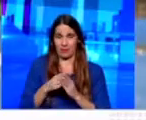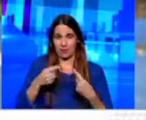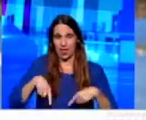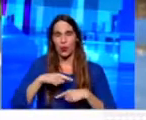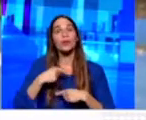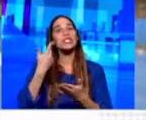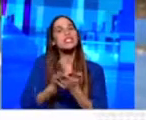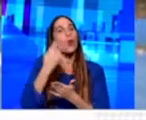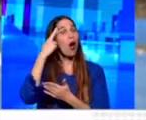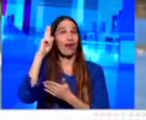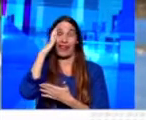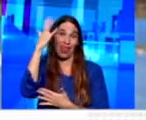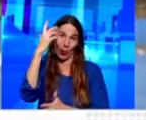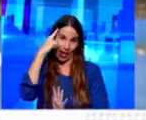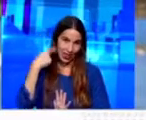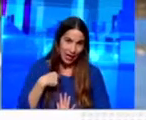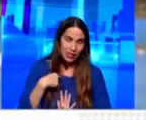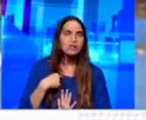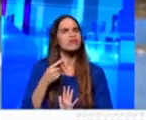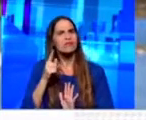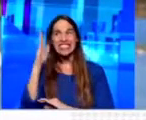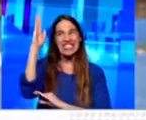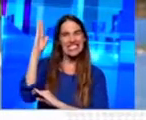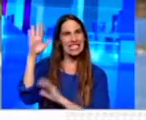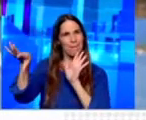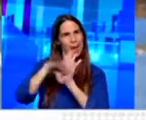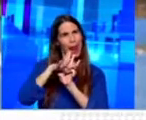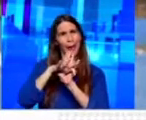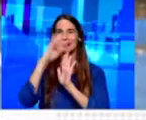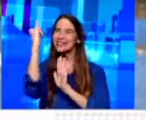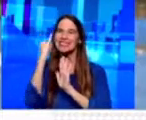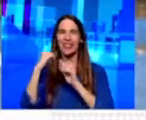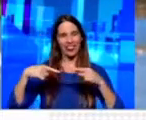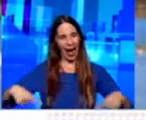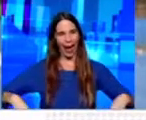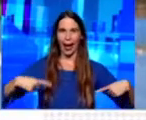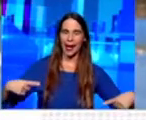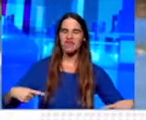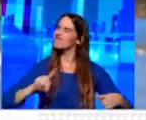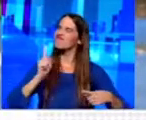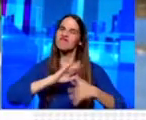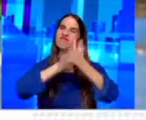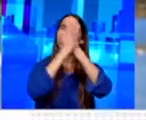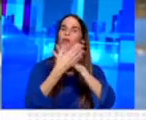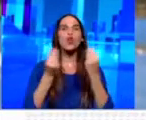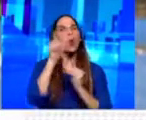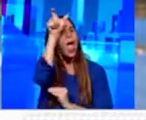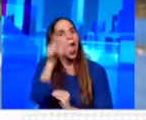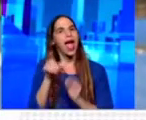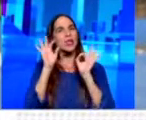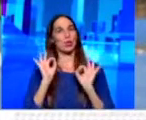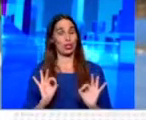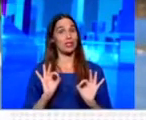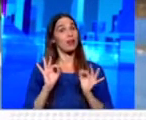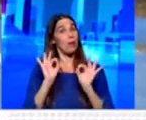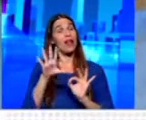רעיון בעיניי גאוני. בואו נהפוך את הסמלים, הסרטוטים, האיורים האלו למשהו אנושי.